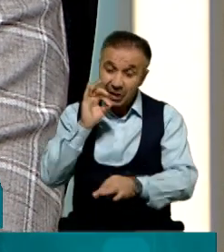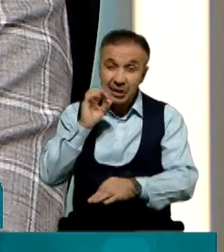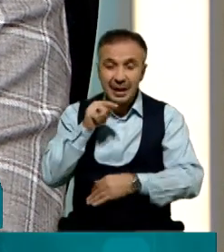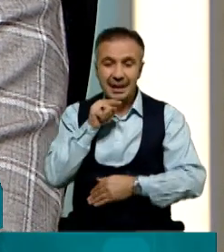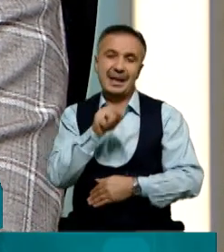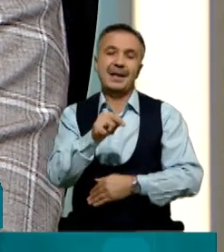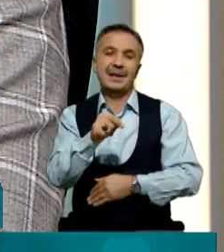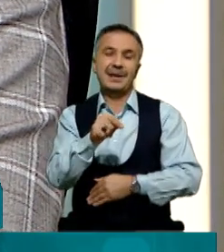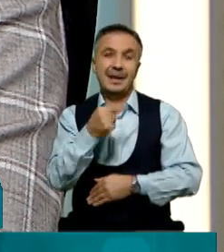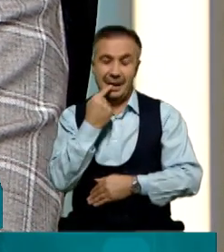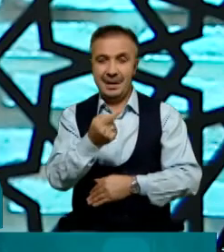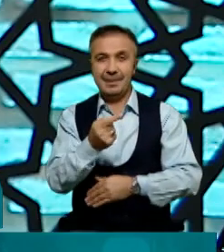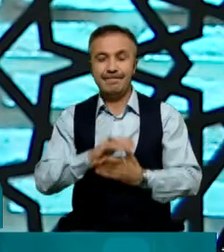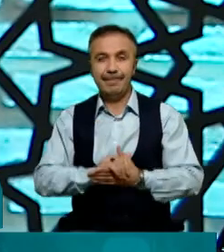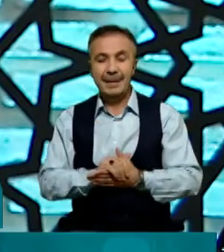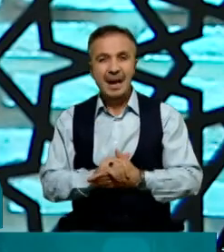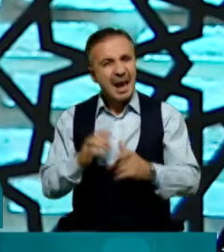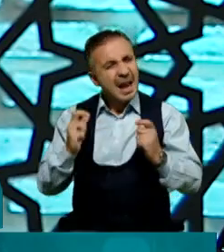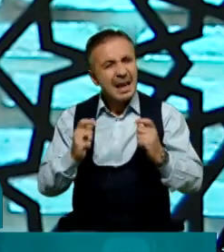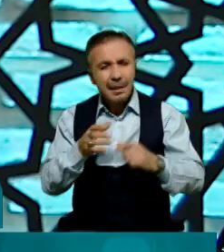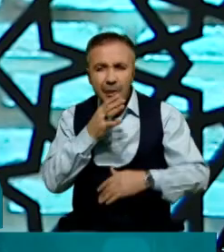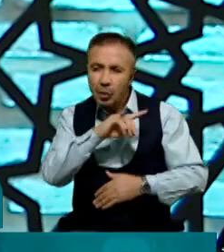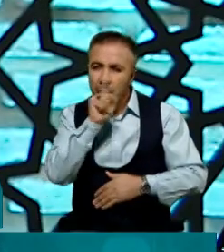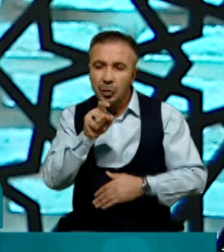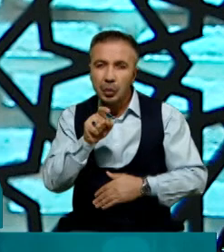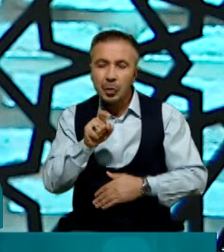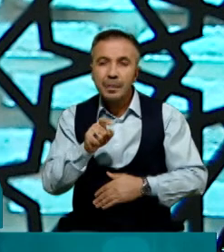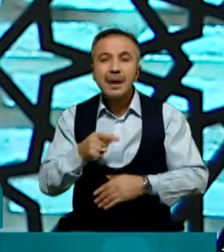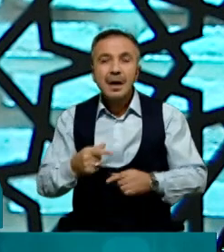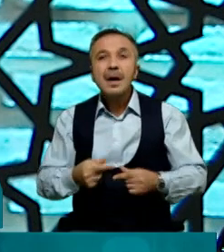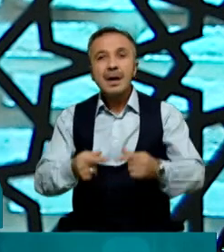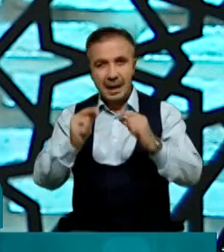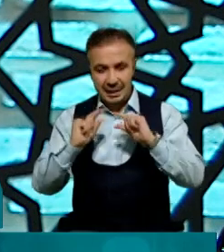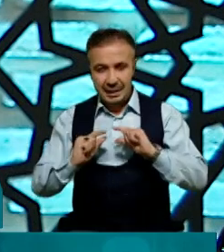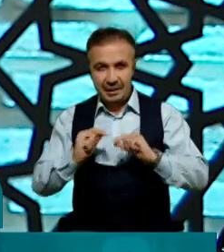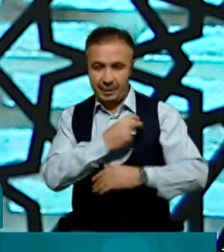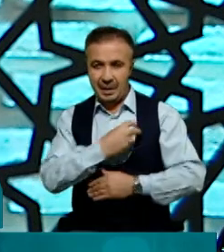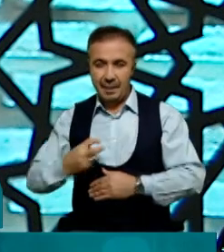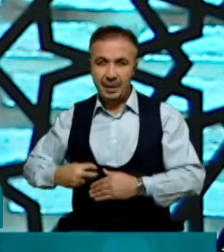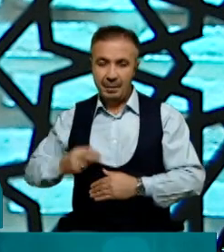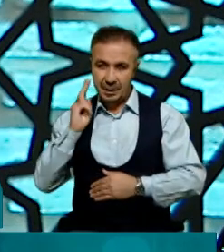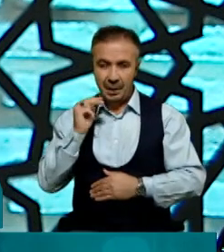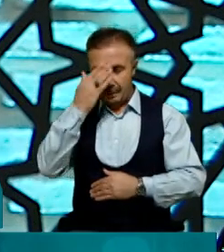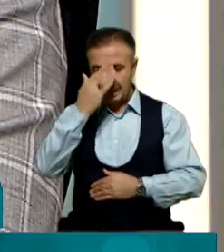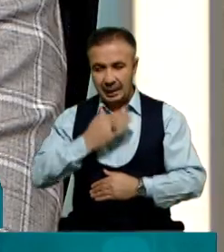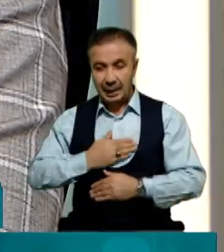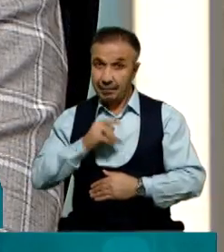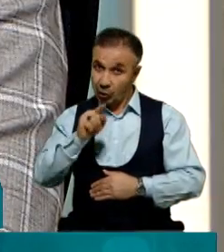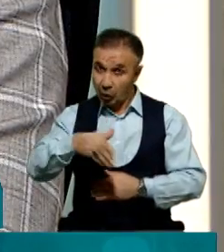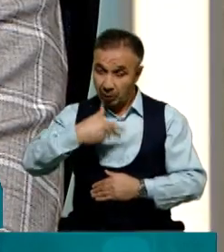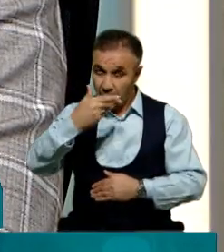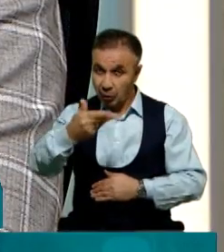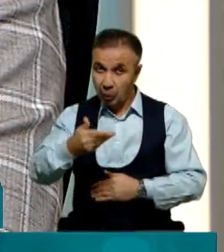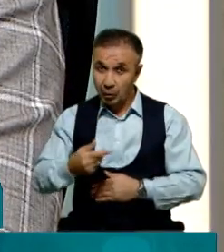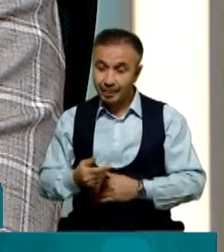nereden biliyoruz bunu hadisi Şerif'te anladığımız üzere biliyoruz efendimiz sallallahu aleyhi ve sellem